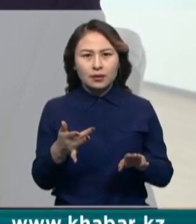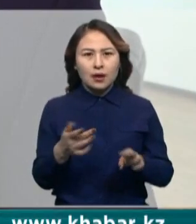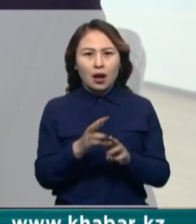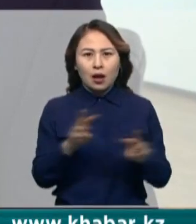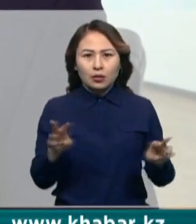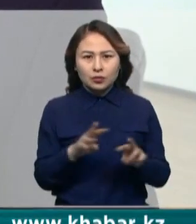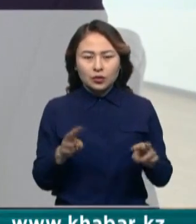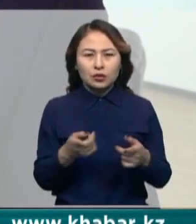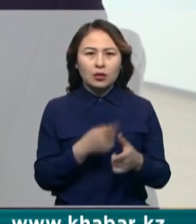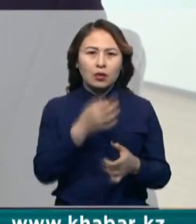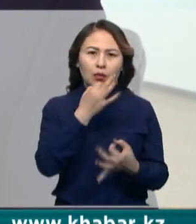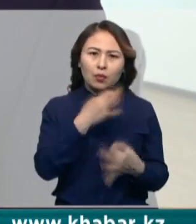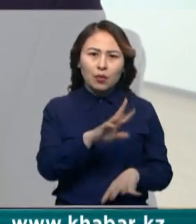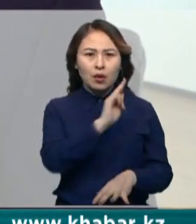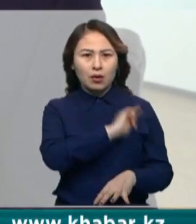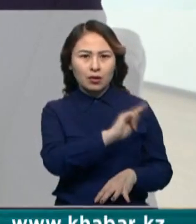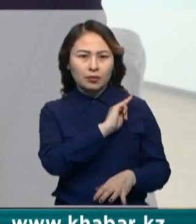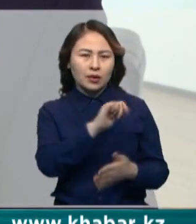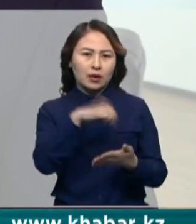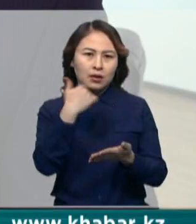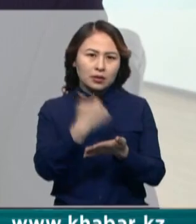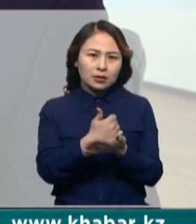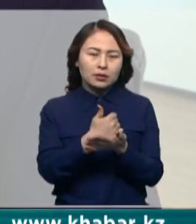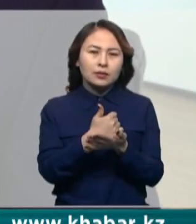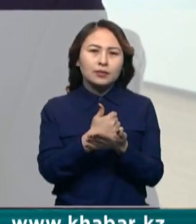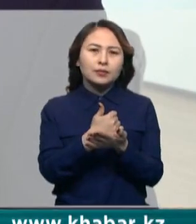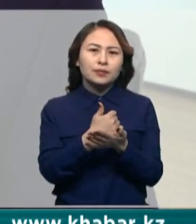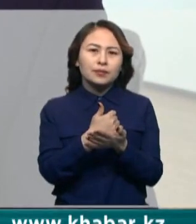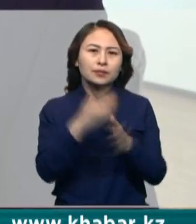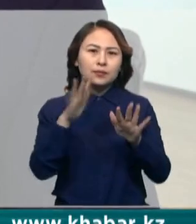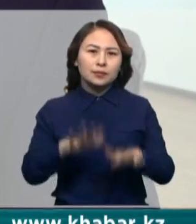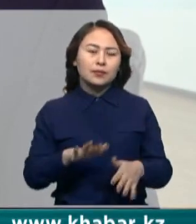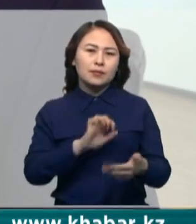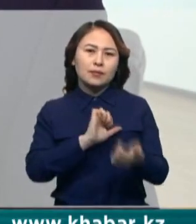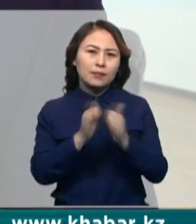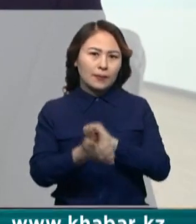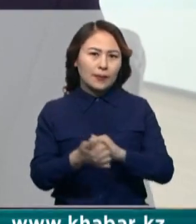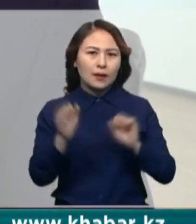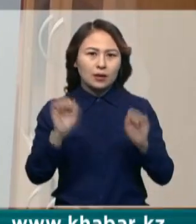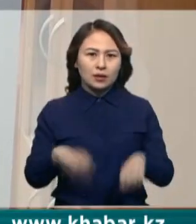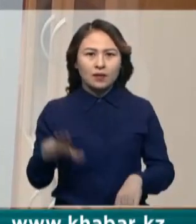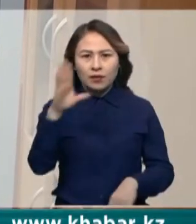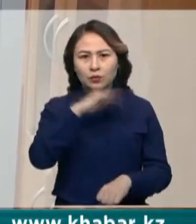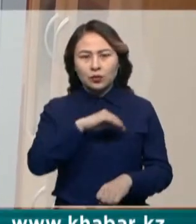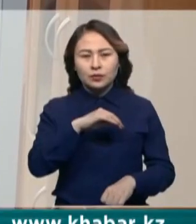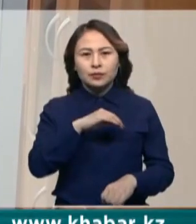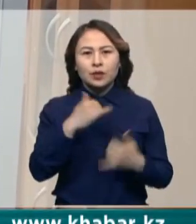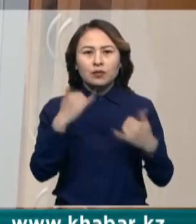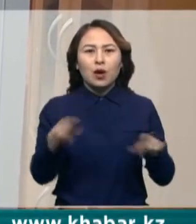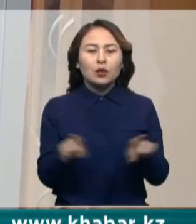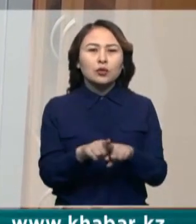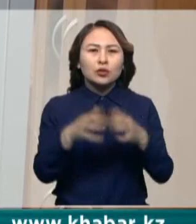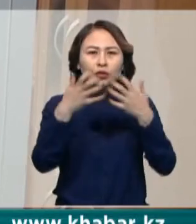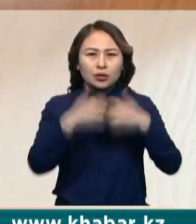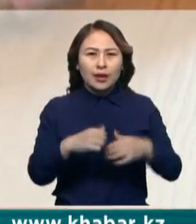әкімшілік мемлекеттік қызмет болсын, сол жерде басшылық лауазымға орналасуға үлкен мүмкіндік береді. Бүгінде еліміз